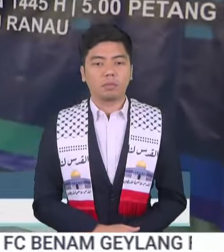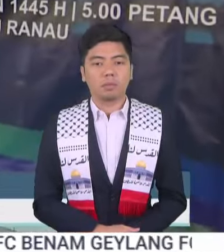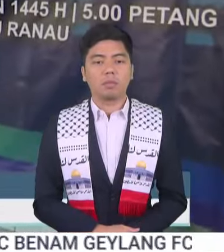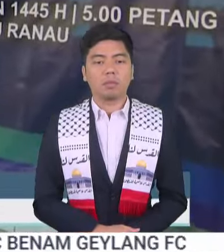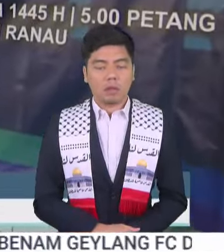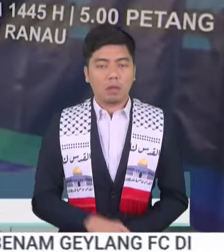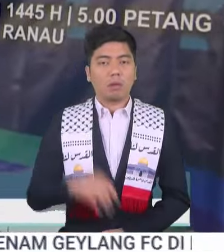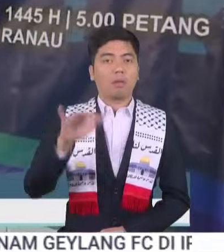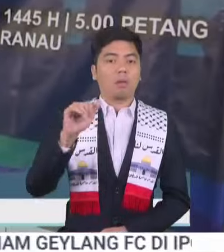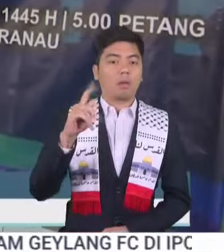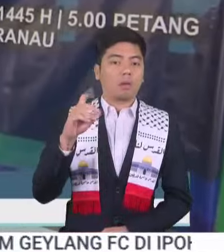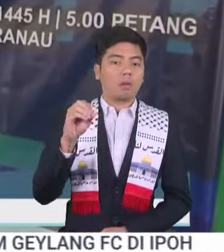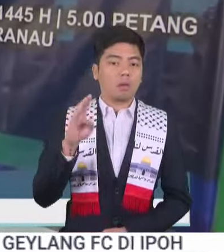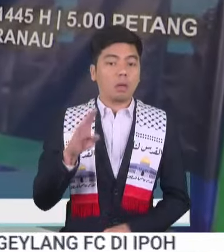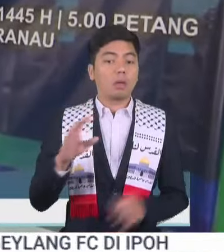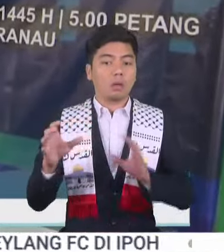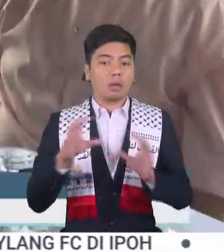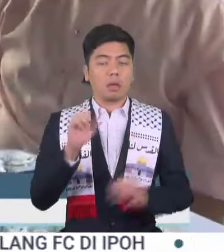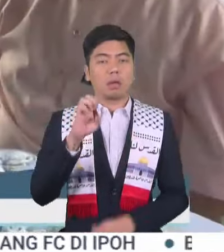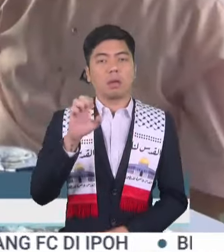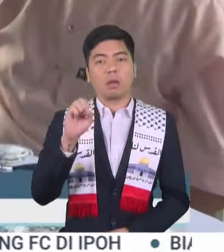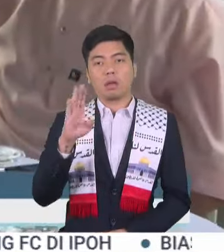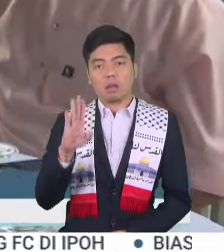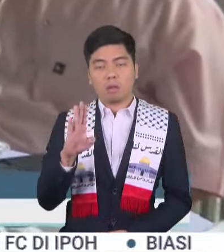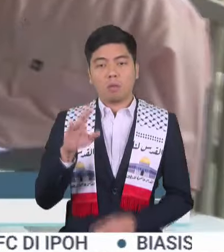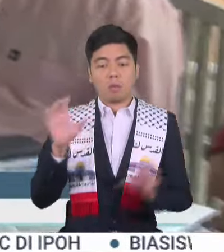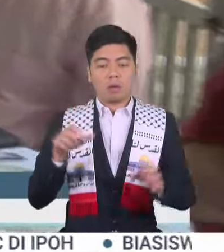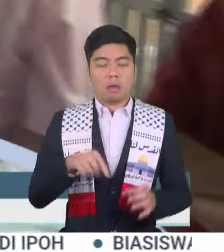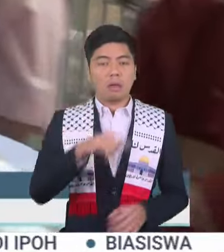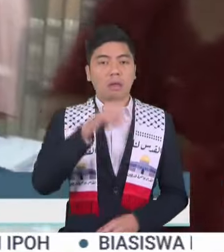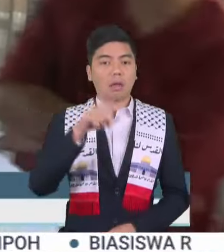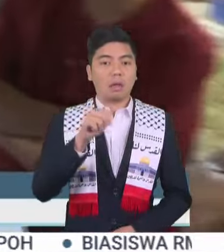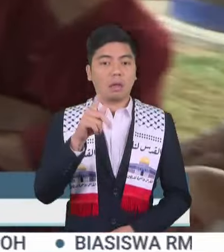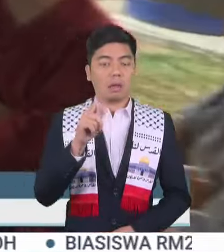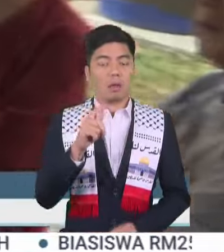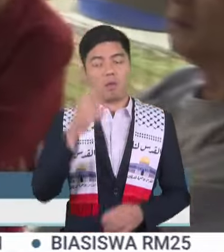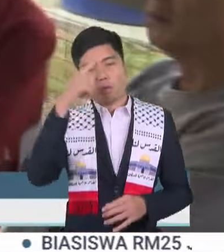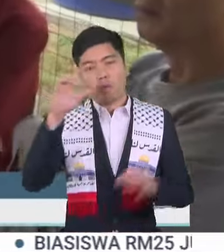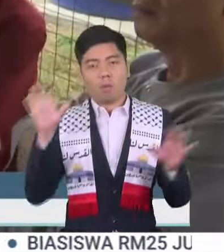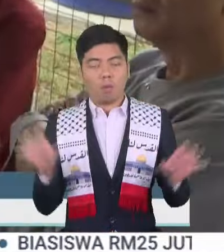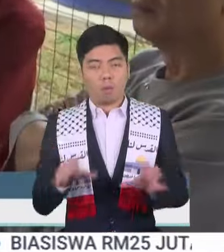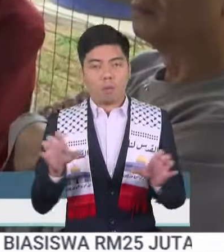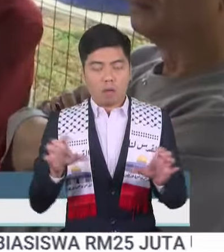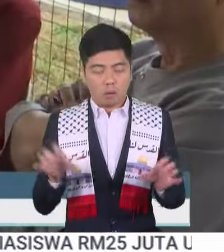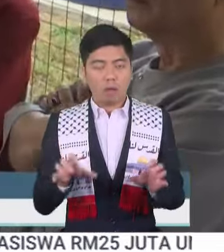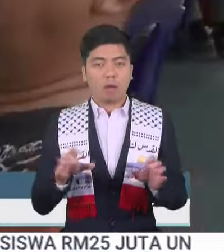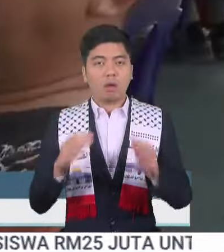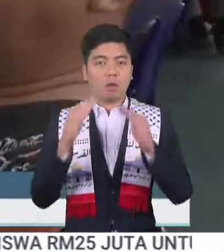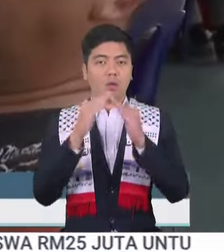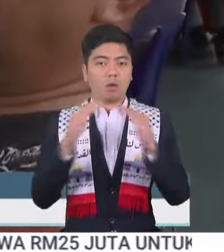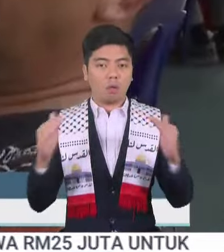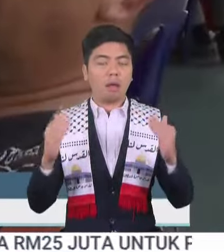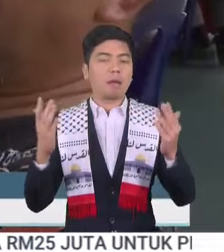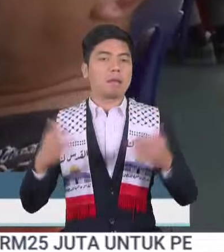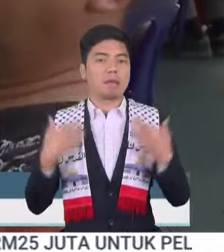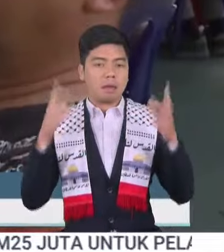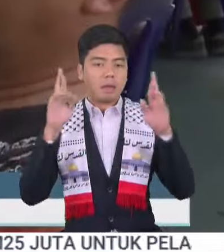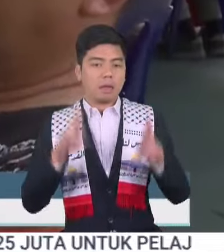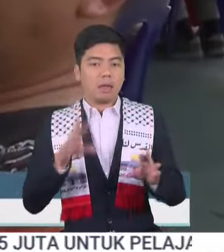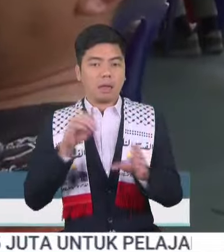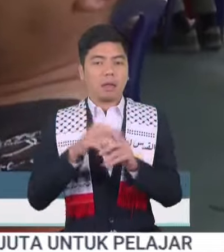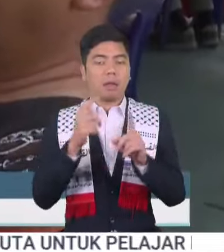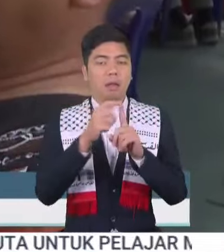Muhammad Yaakob berkata SESB turut menggunakan wakalah zakat untuk membina rumah bantuan mesra rakyat di Tawau, Kelabakan